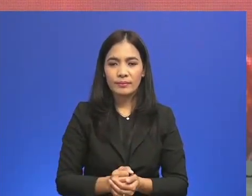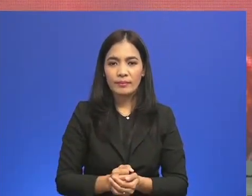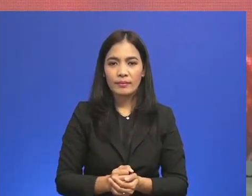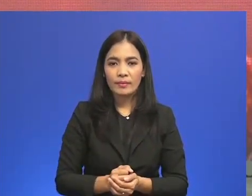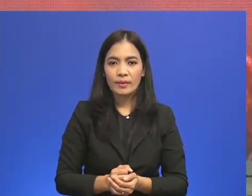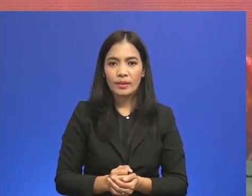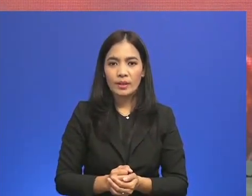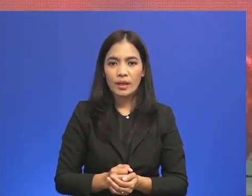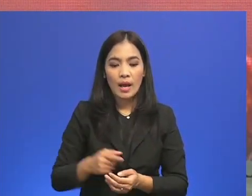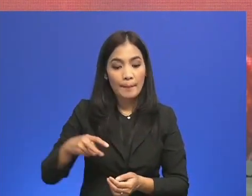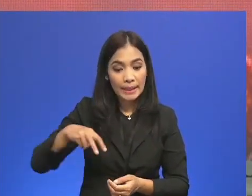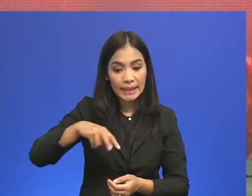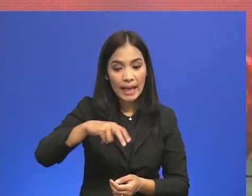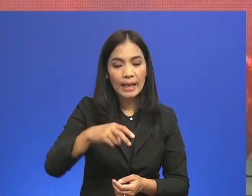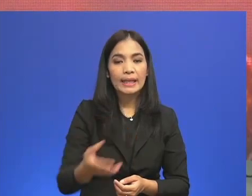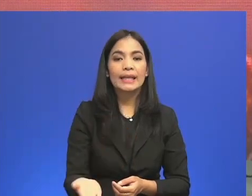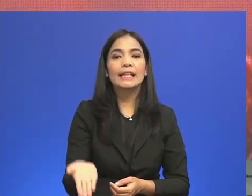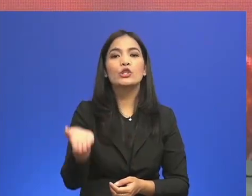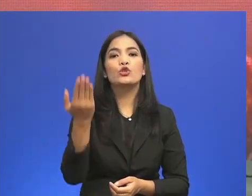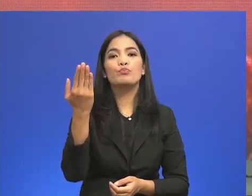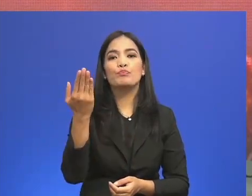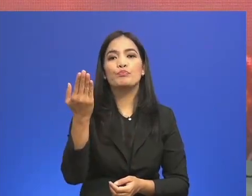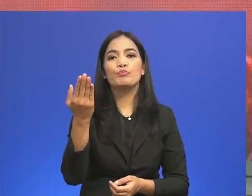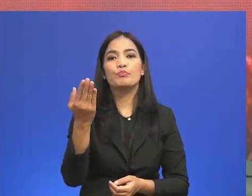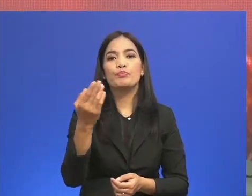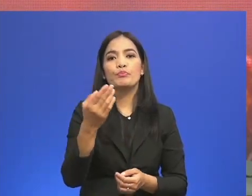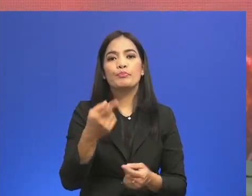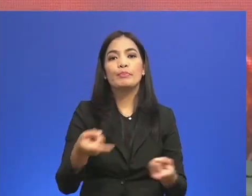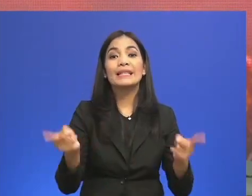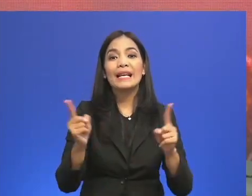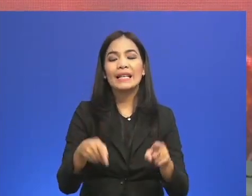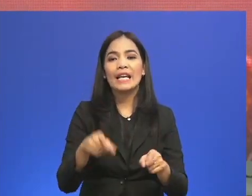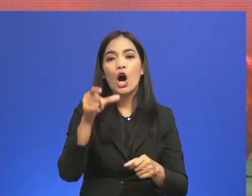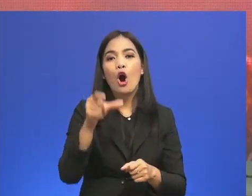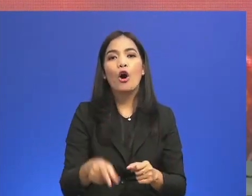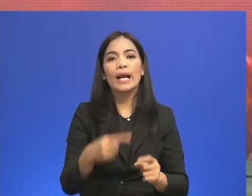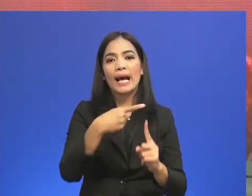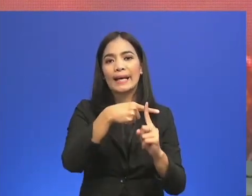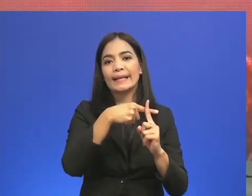menjalani hidup kekristenan yang berbeda. Ya.